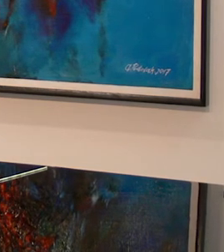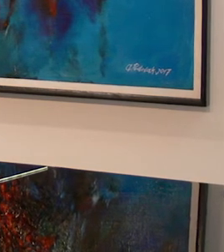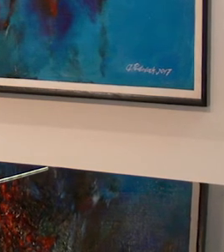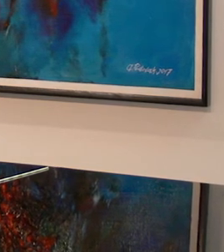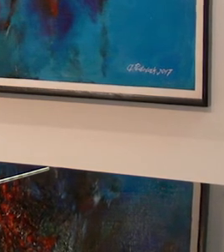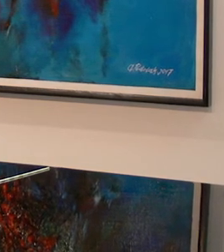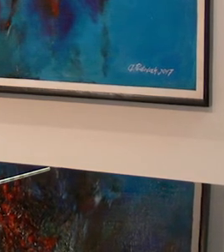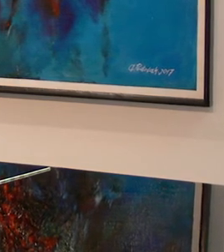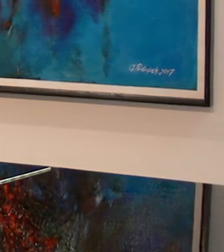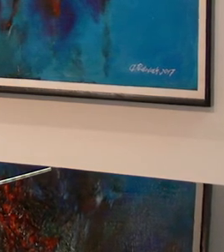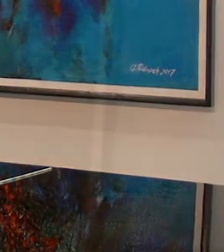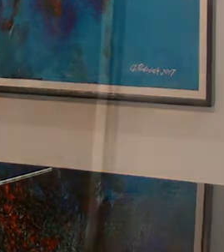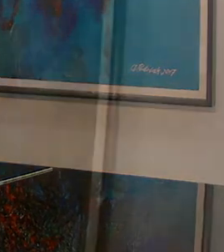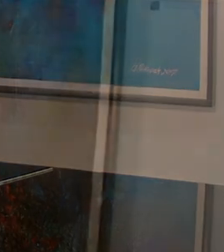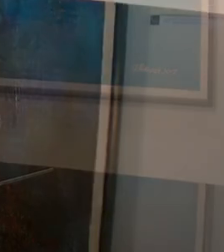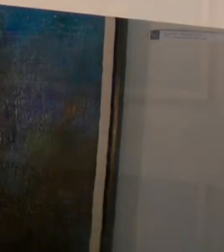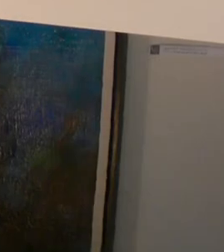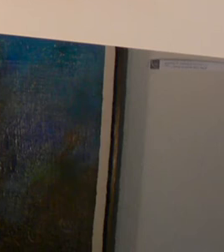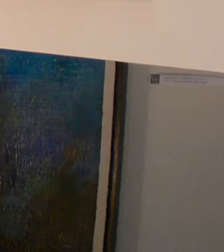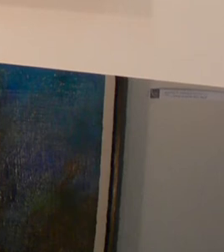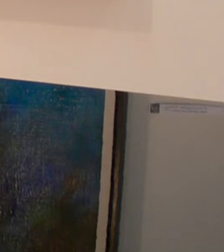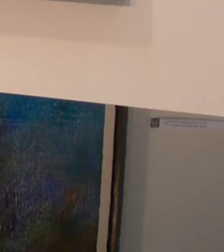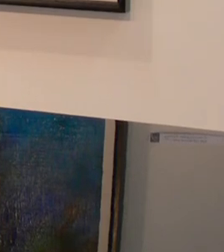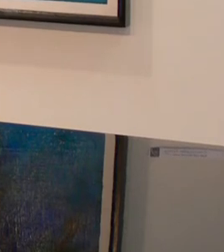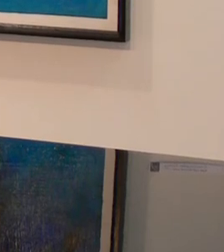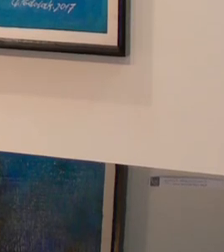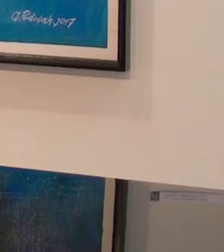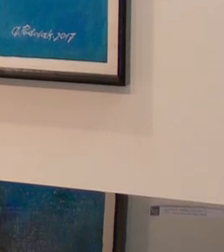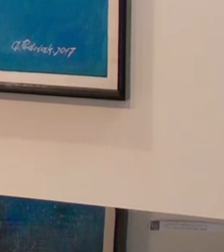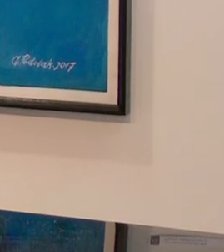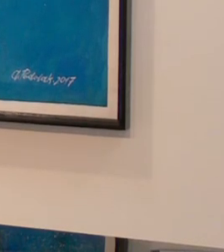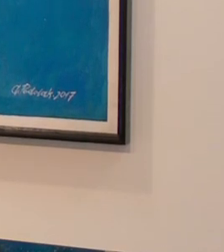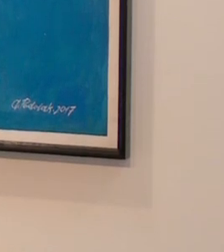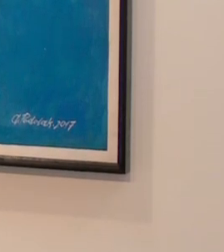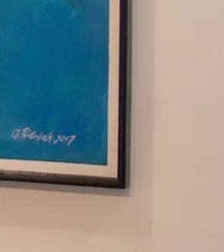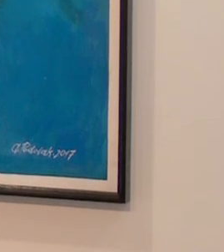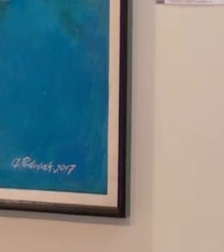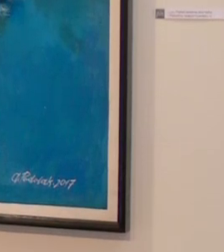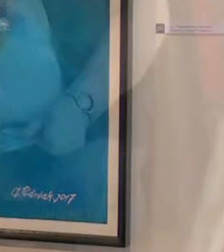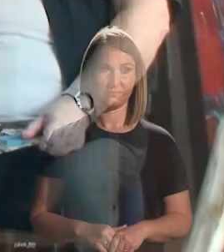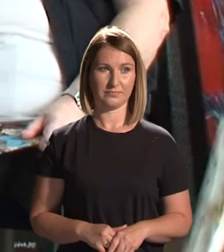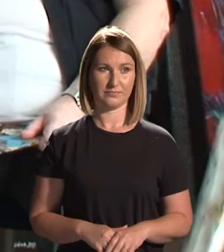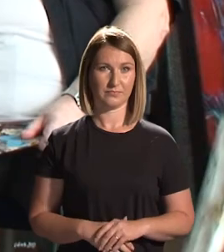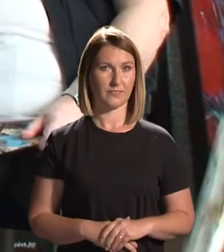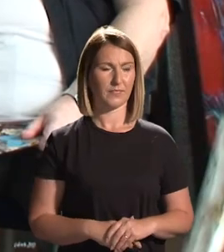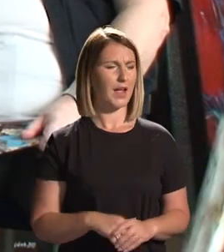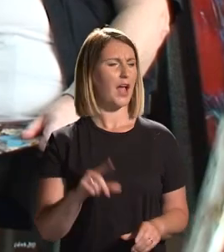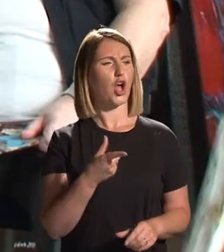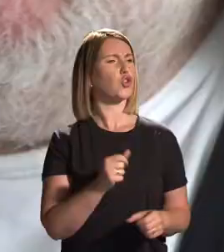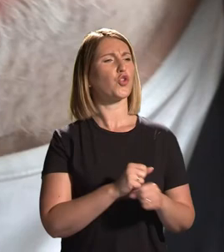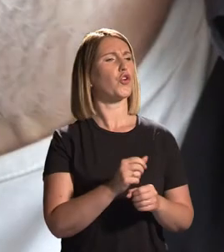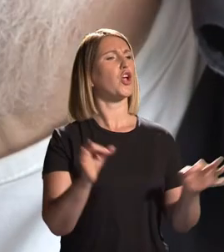odkrycia sztuki abstrakcyjnej XX wieku. Profesor nadzwyczajny, doktor habilitowany Rafał Bettner-Łubowski. Czym jest dla Ciebie